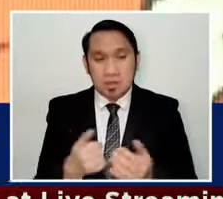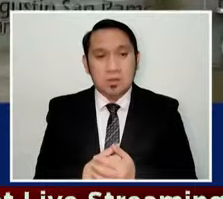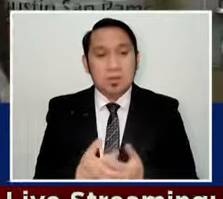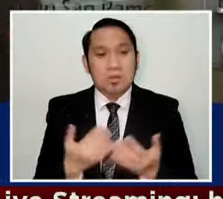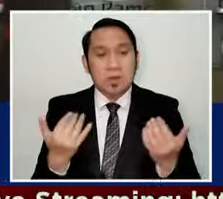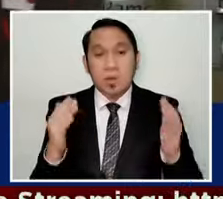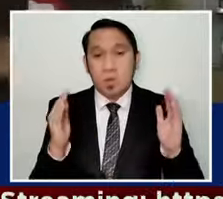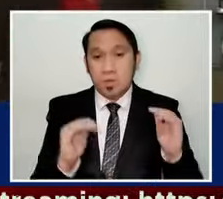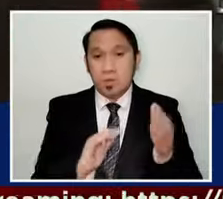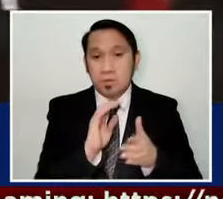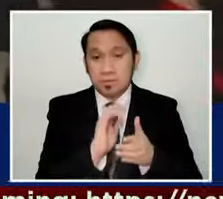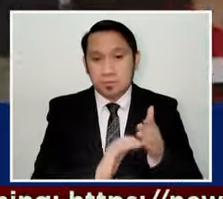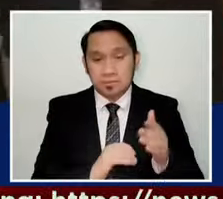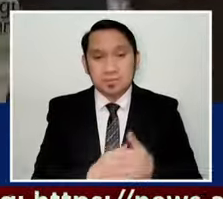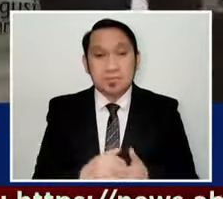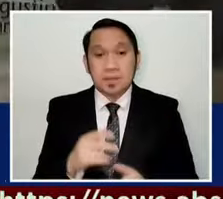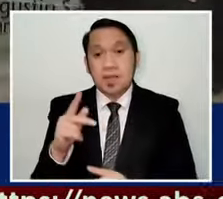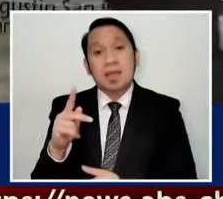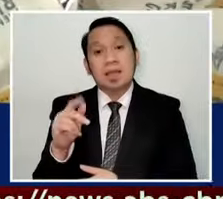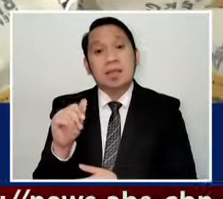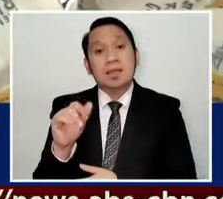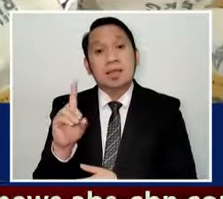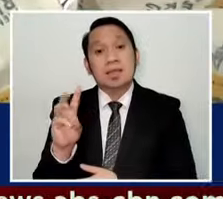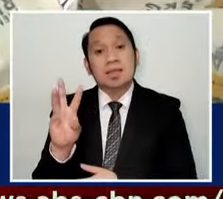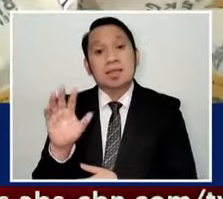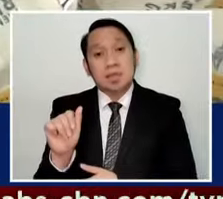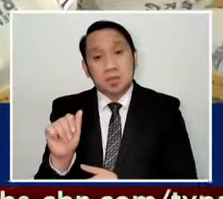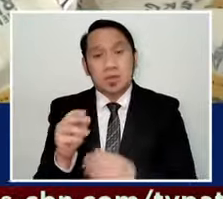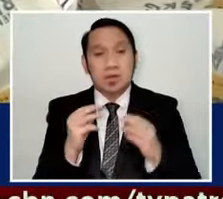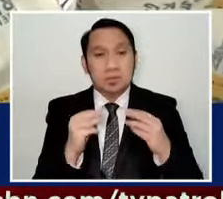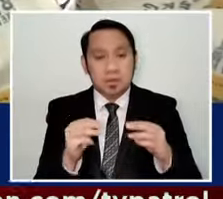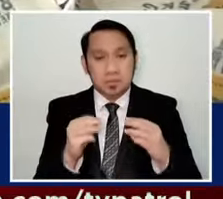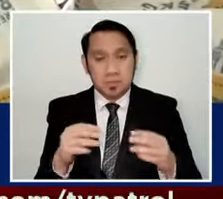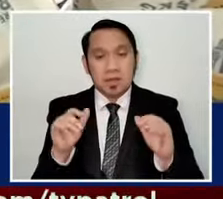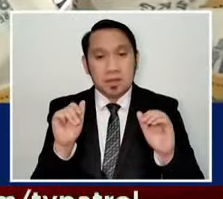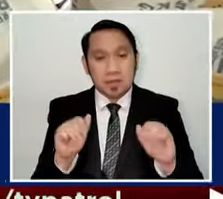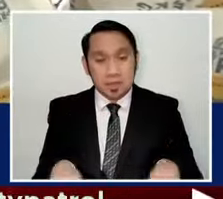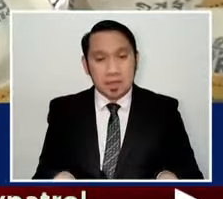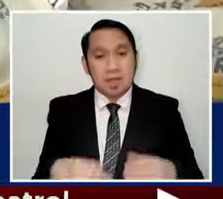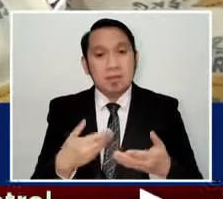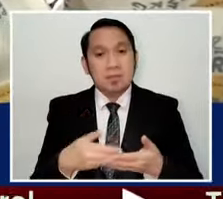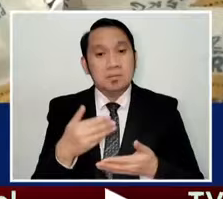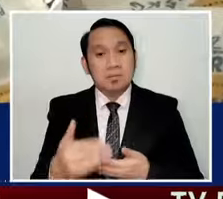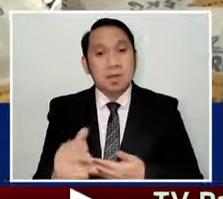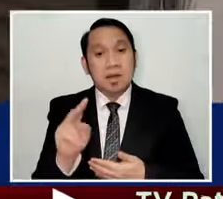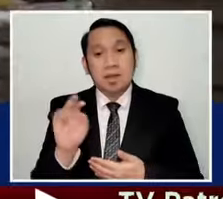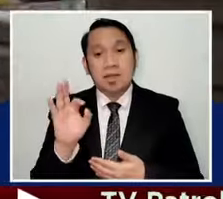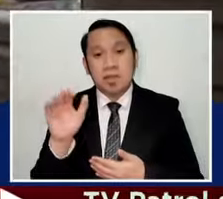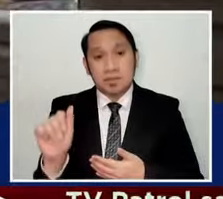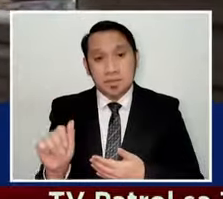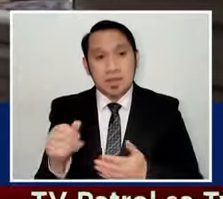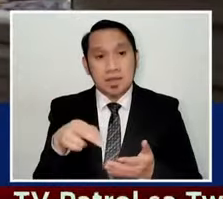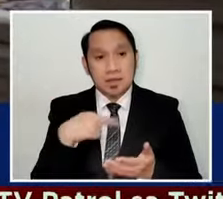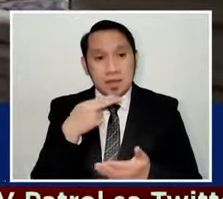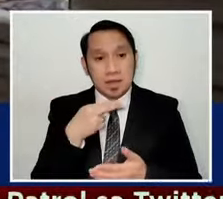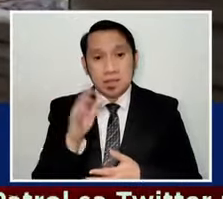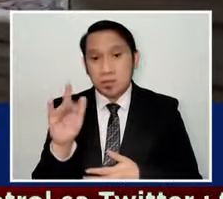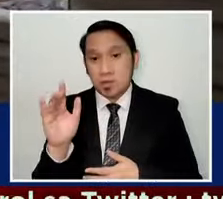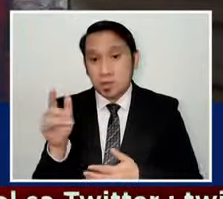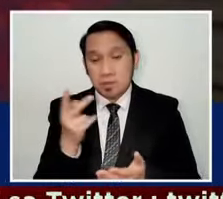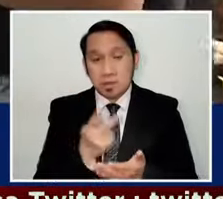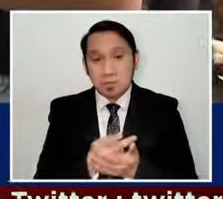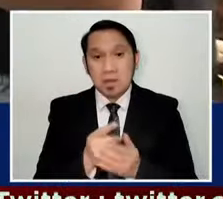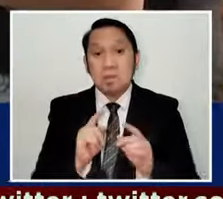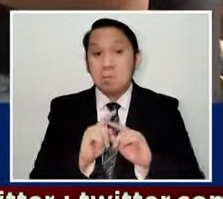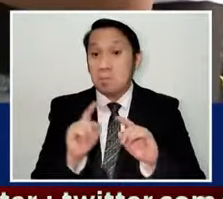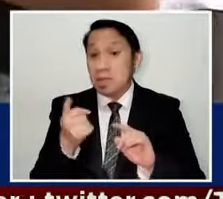yan. Sa Kadiwa Market, mabibili ang NFA rice na nasa 25 pesos kada kilo. Habang sa palengke sa